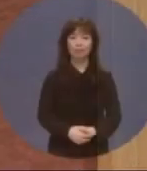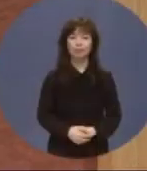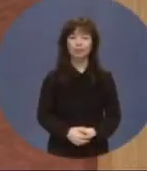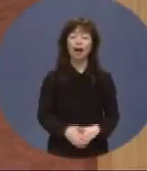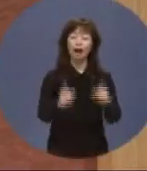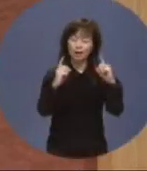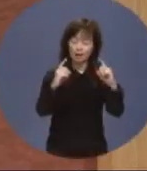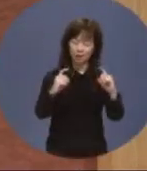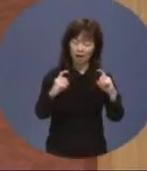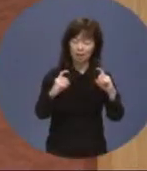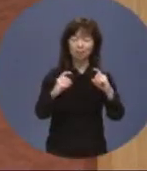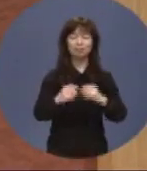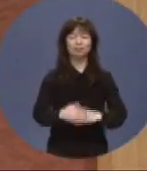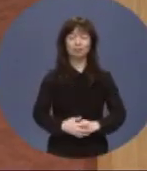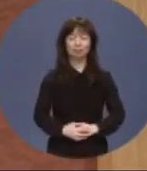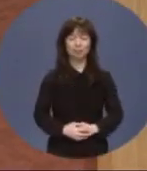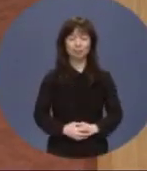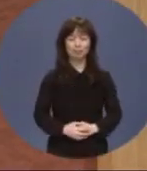こんにちは。